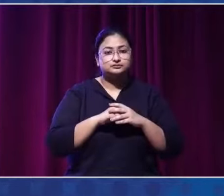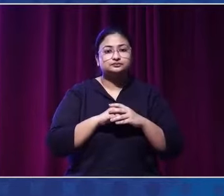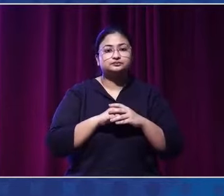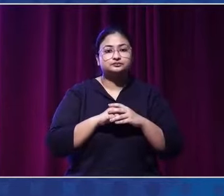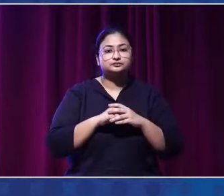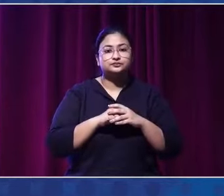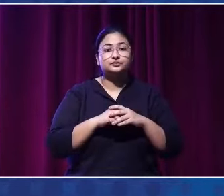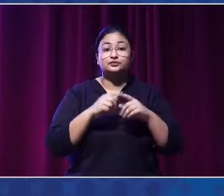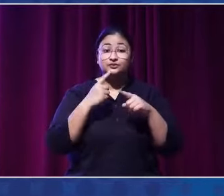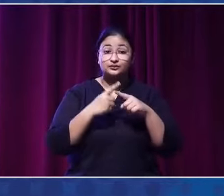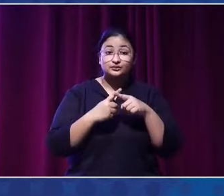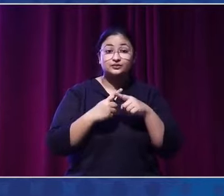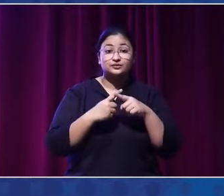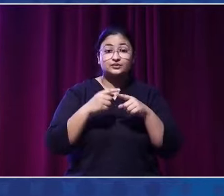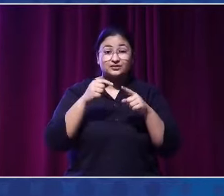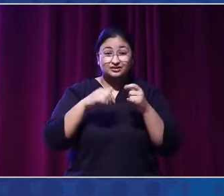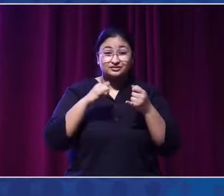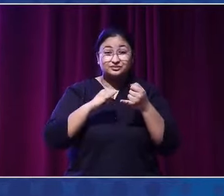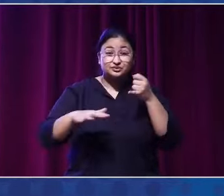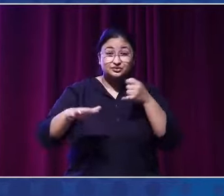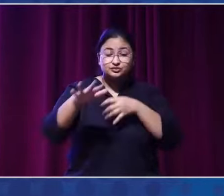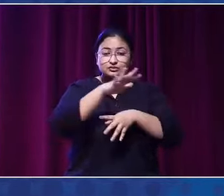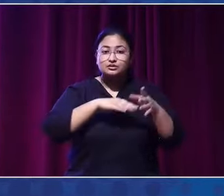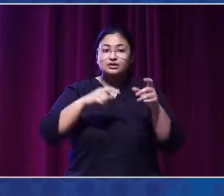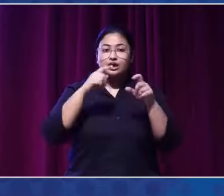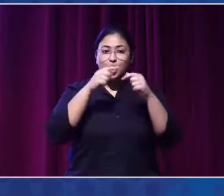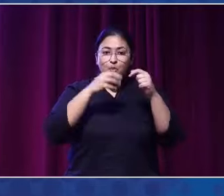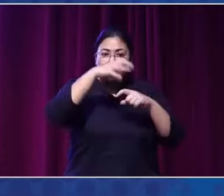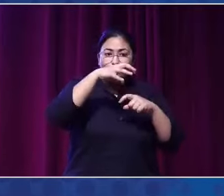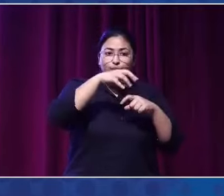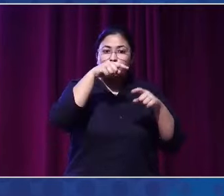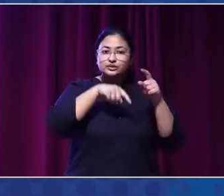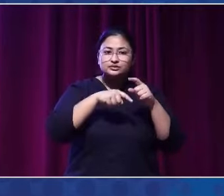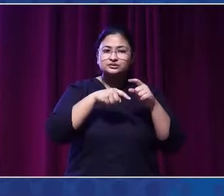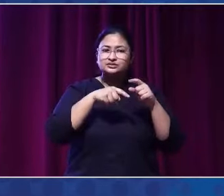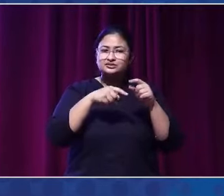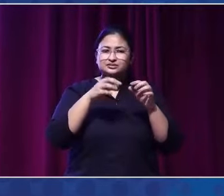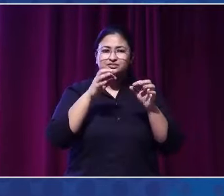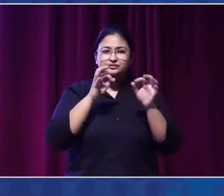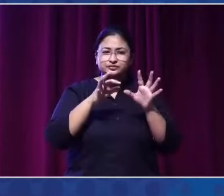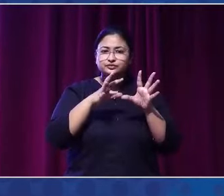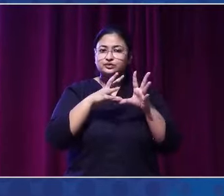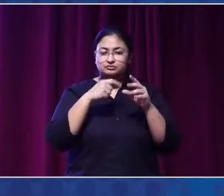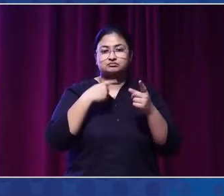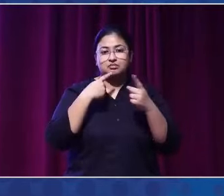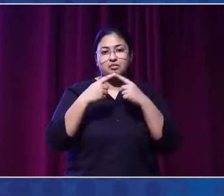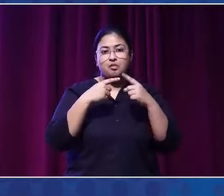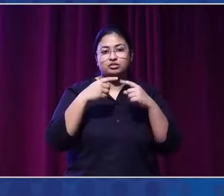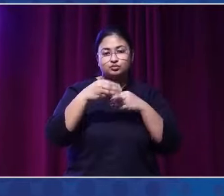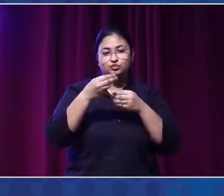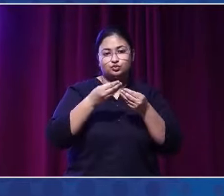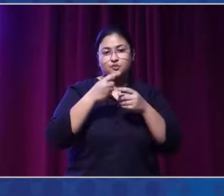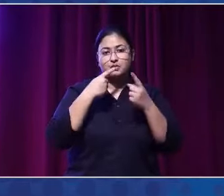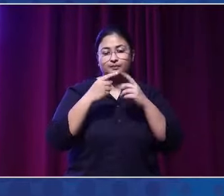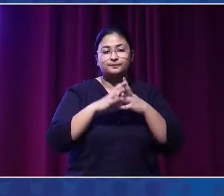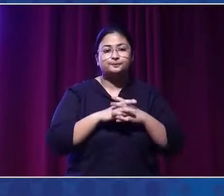एंड द एनवायरमेंट एट द पोलिंग स्टेशन वॉज रियली फेस्टिव डिस्पाइट द हीट विच ऑल्सो वी विल टॉक अबाउट नेक्स्ट.